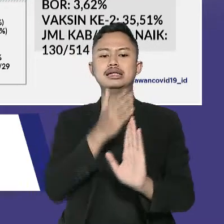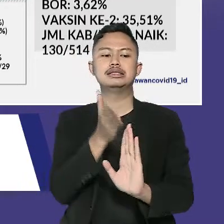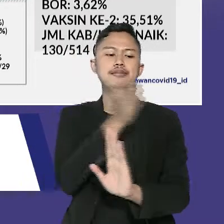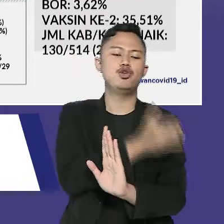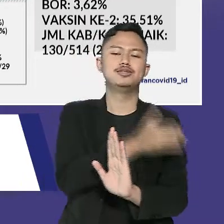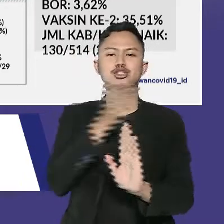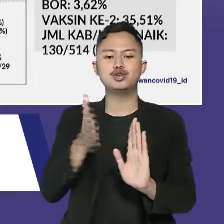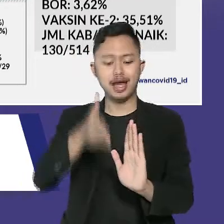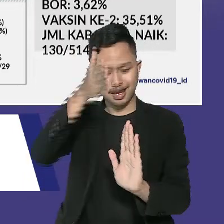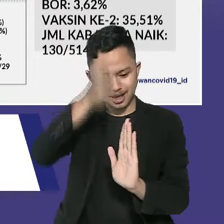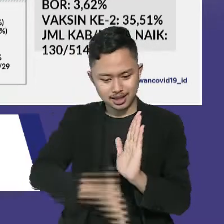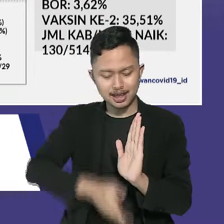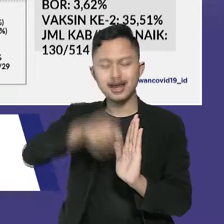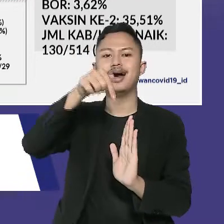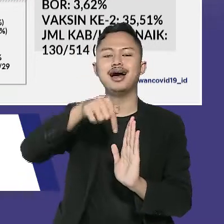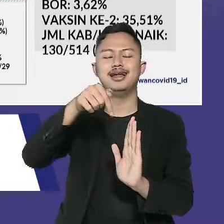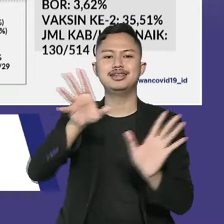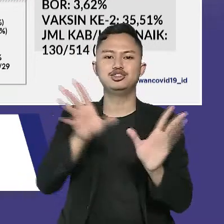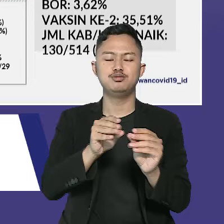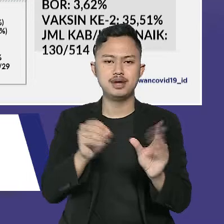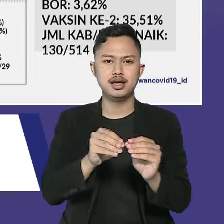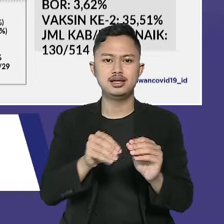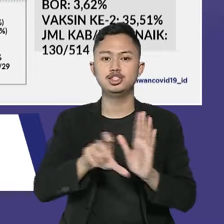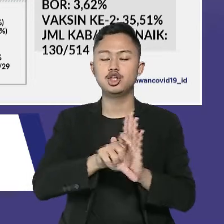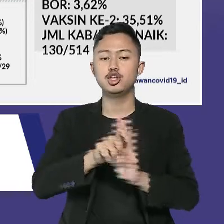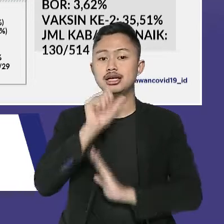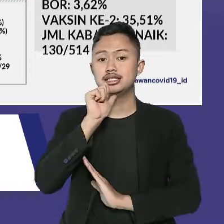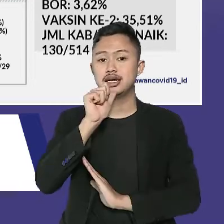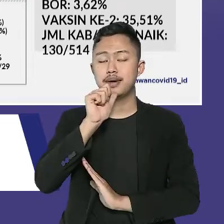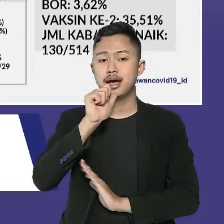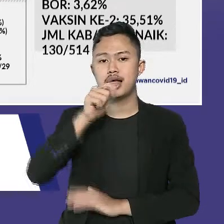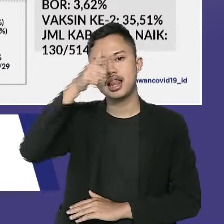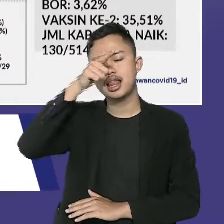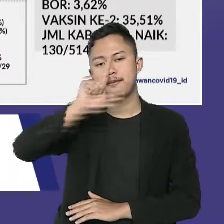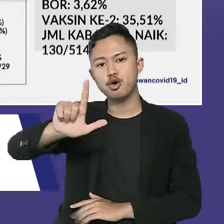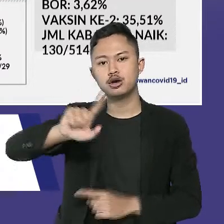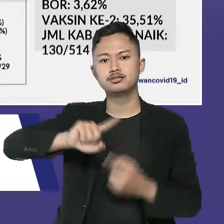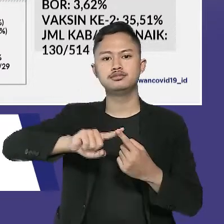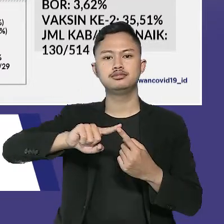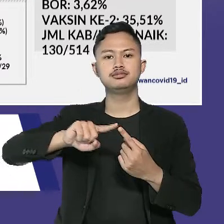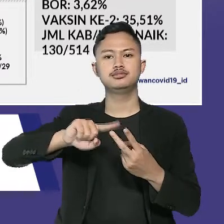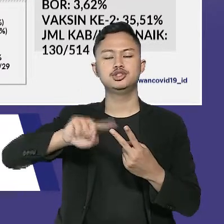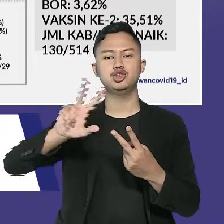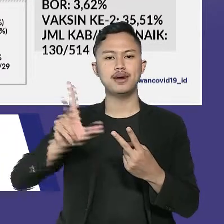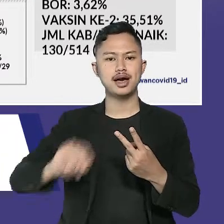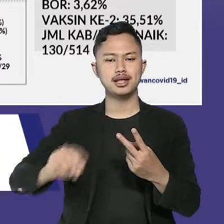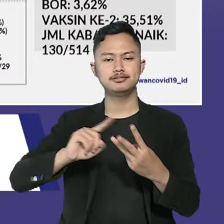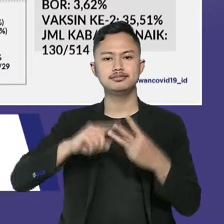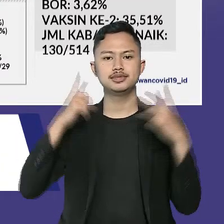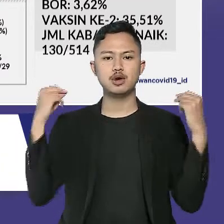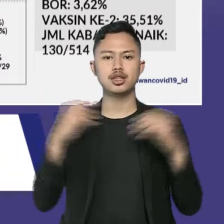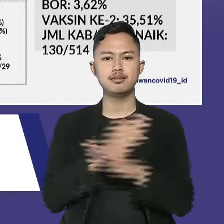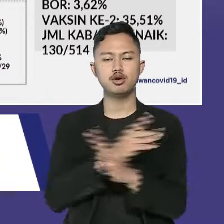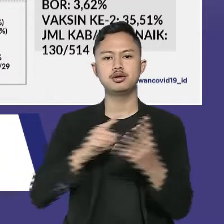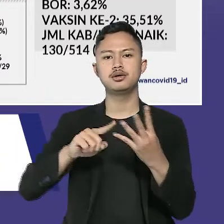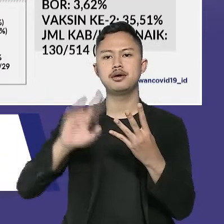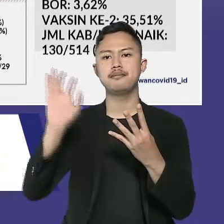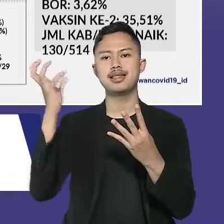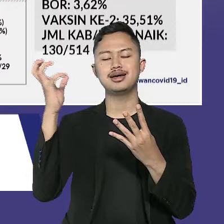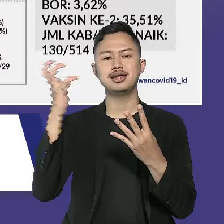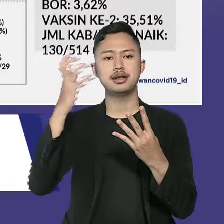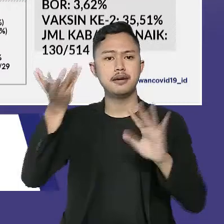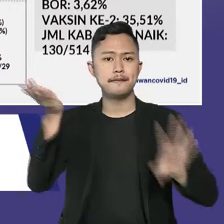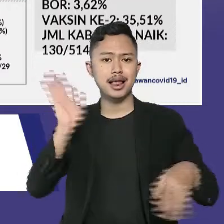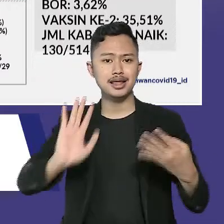9 provinsi tersebut antara lain Lampung, Jawa Barat, Jawa Timur, Banten,